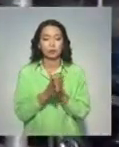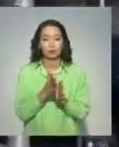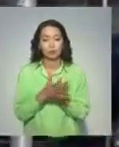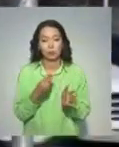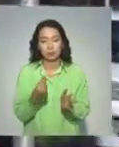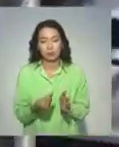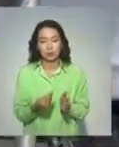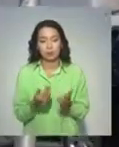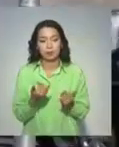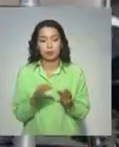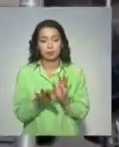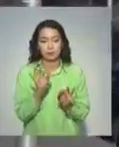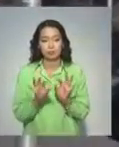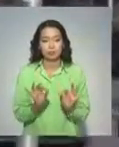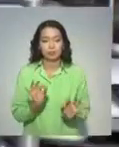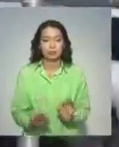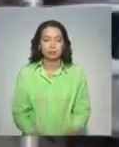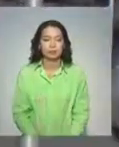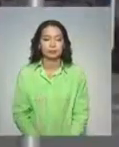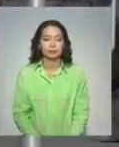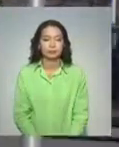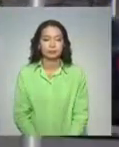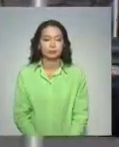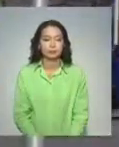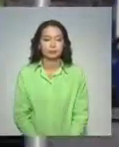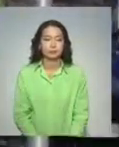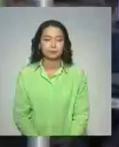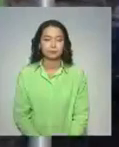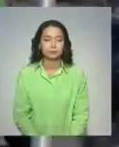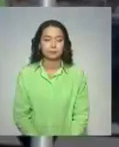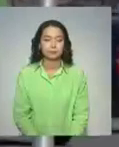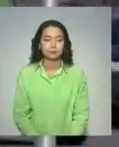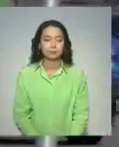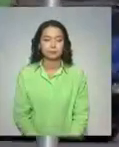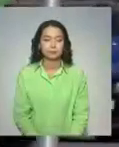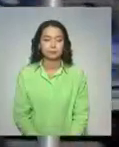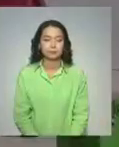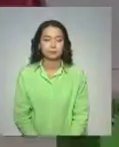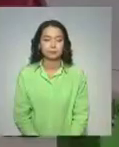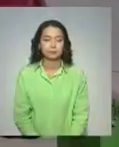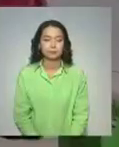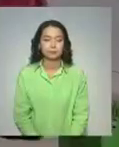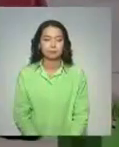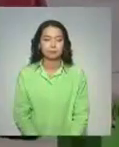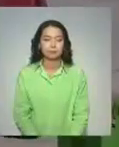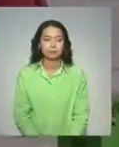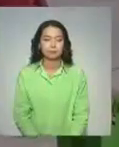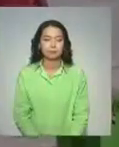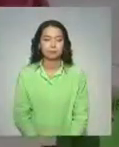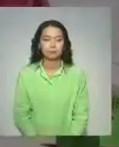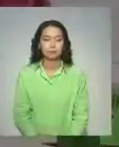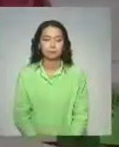Таңдап алыңыз өзіңіз. Әне все одинаковые, да? Иә, 4-те 5-еу. Құрт аламыз, құрт.